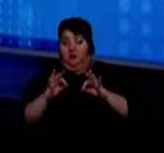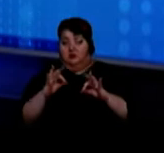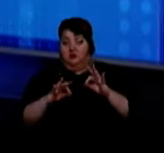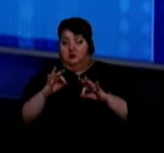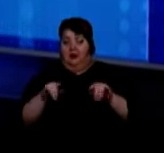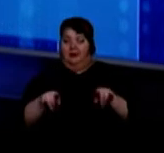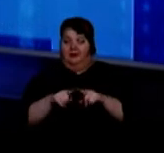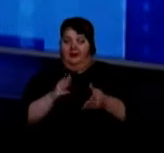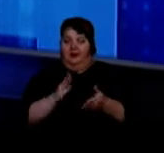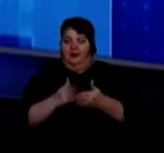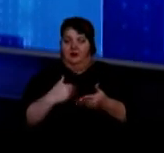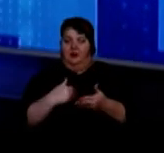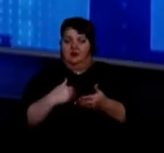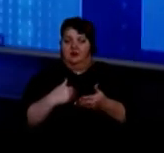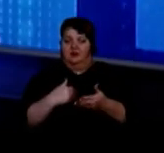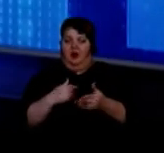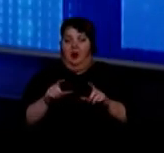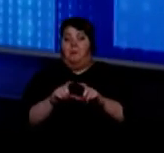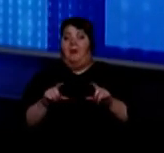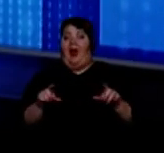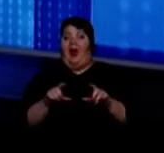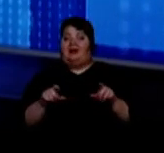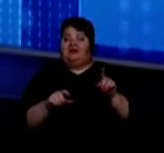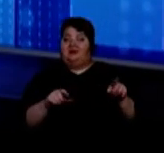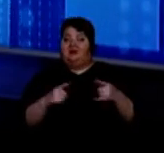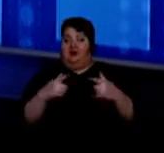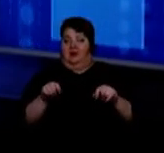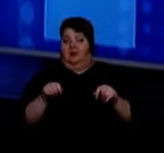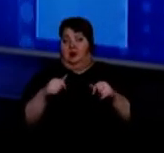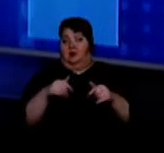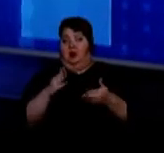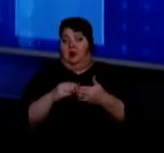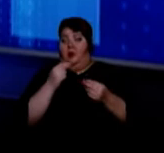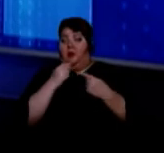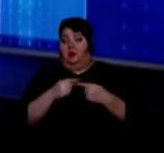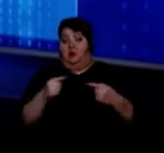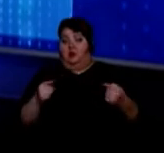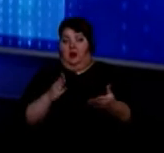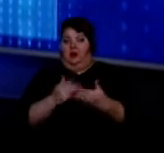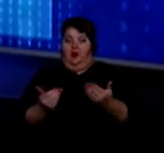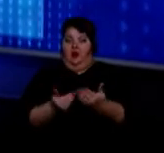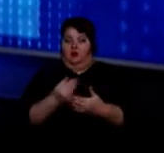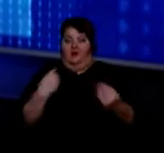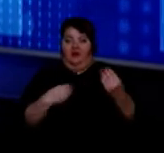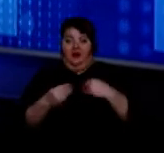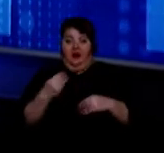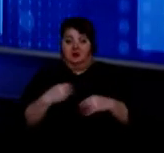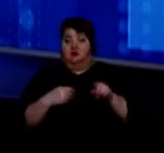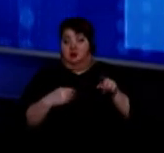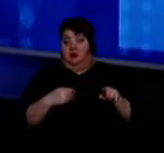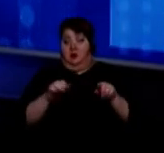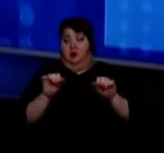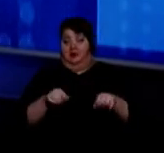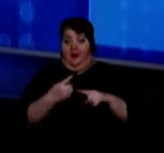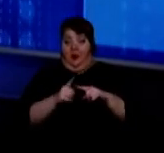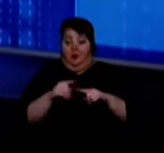є такий, умовно кажучи, магазинчик, де... У нас є продукти і є нові речі. І там же вона на